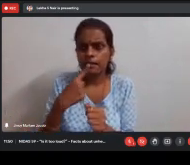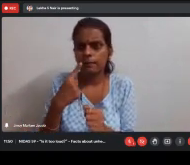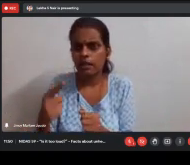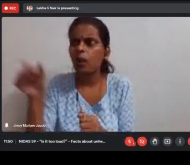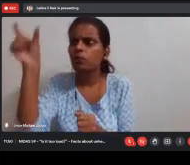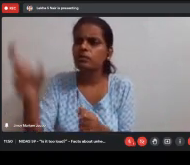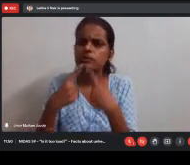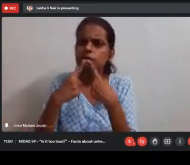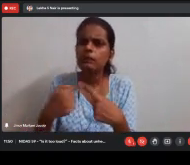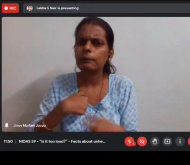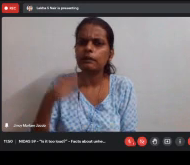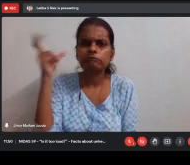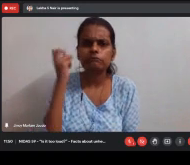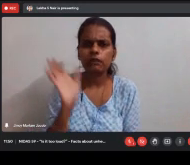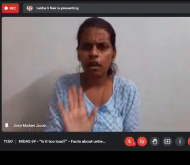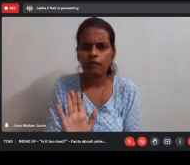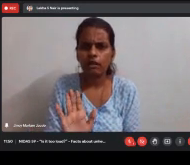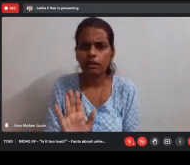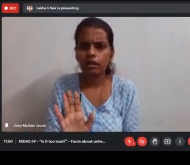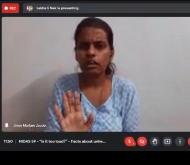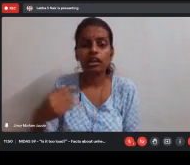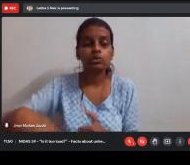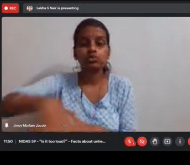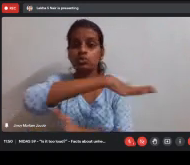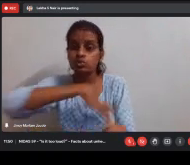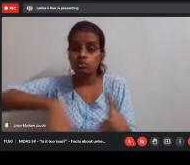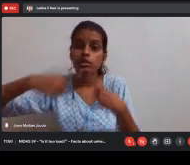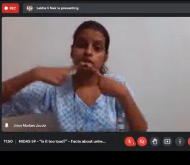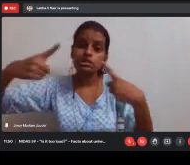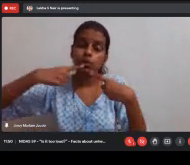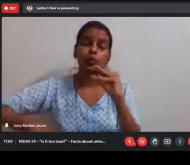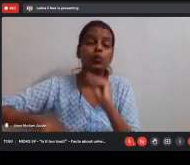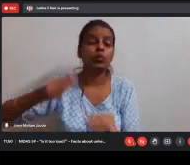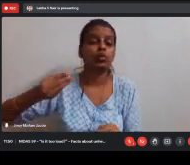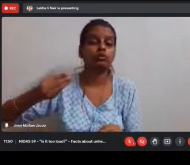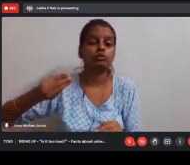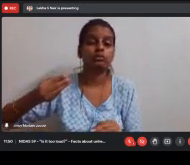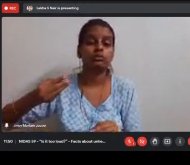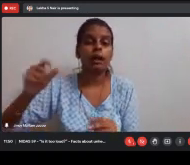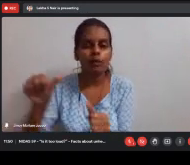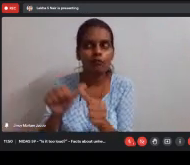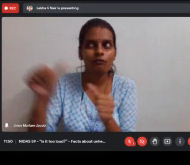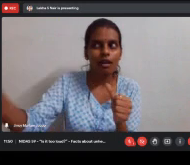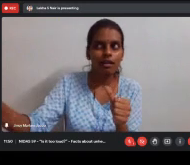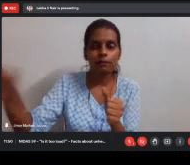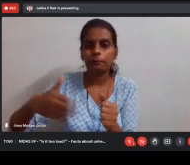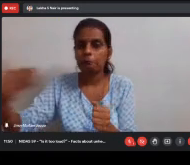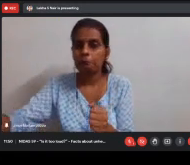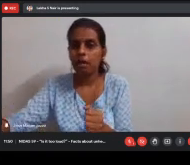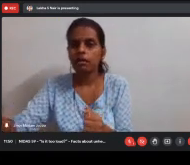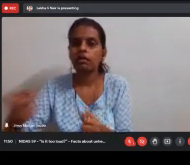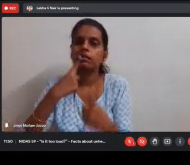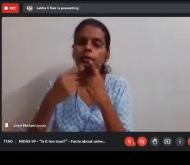അടുത്ത് ഒരു ആള് സംസാരിക്കുന്നുണ്ട്, നിങ്ങൾക്ക് കേൾക്കുറവില്ല, നിങ്ങളുടെ അടുത്ത് ഒരു ആള് സംസാരിക്കുന്നുണ്ട്, 2 feet മാത്രമാണ് നിൽക്കുന്നത്, ദൂരത്തിലാണ് നിൽക്കുന്നത്,